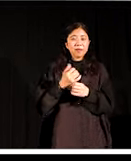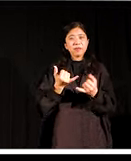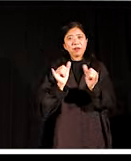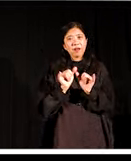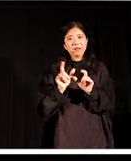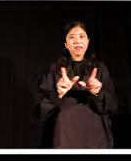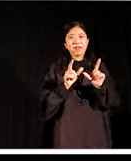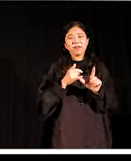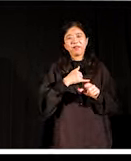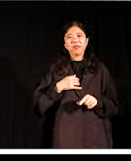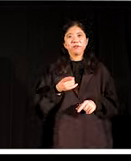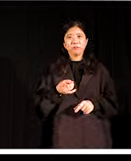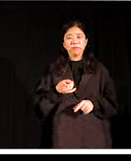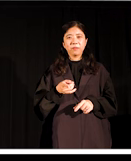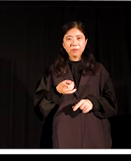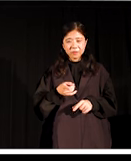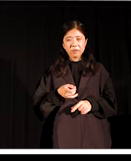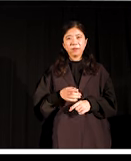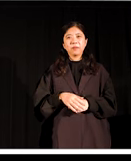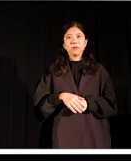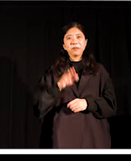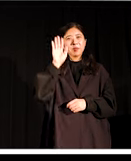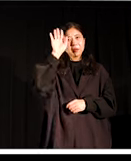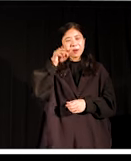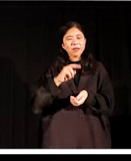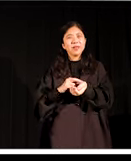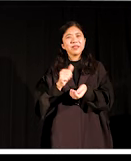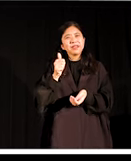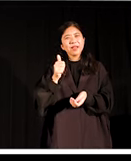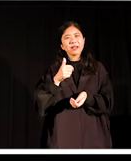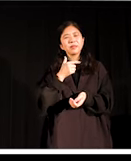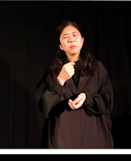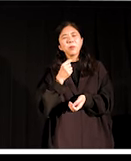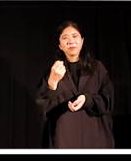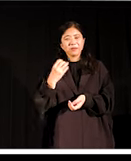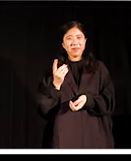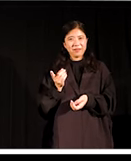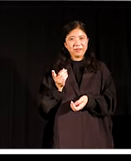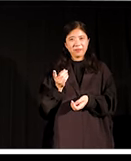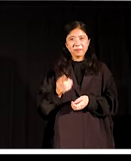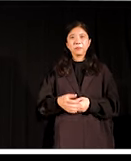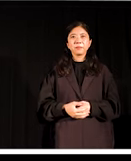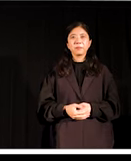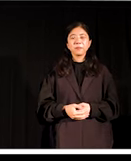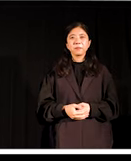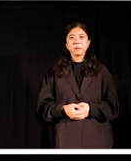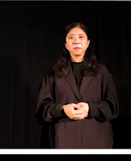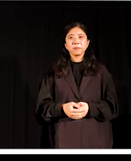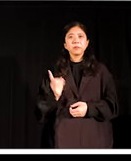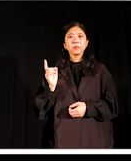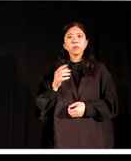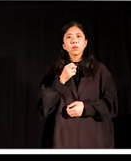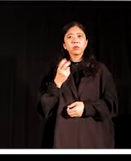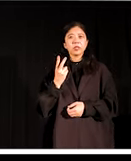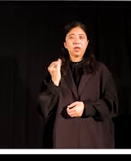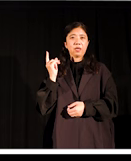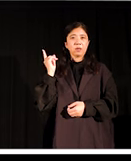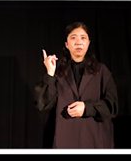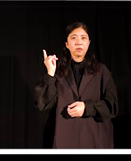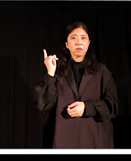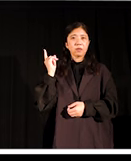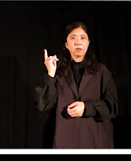ていって大きくなってま将来はあの医療者になりたいっていう風に言ってくれていますただですねこうこの子は2歳の女の子で